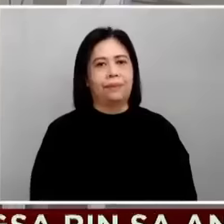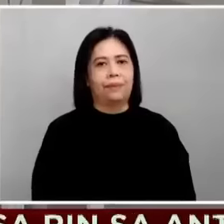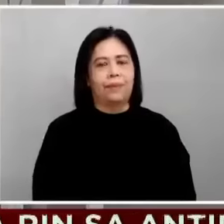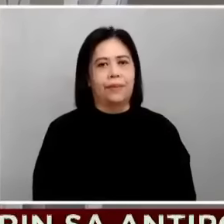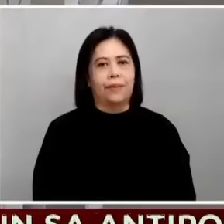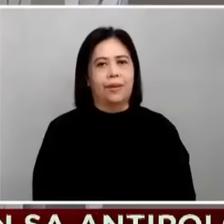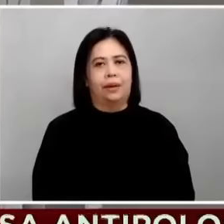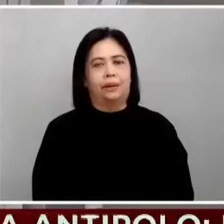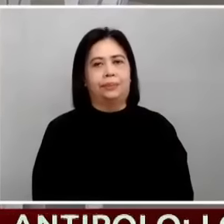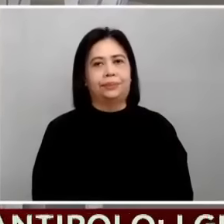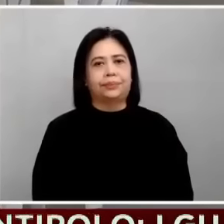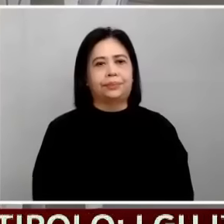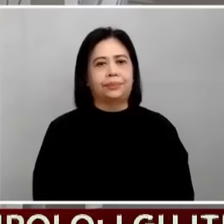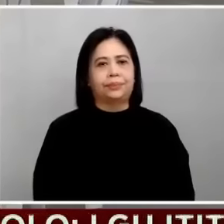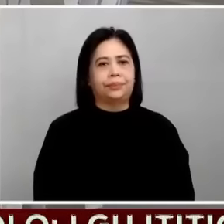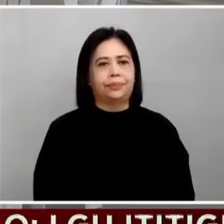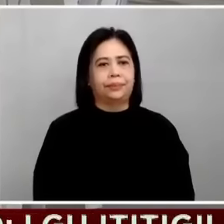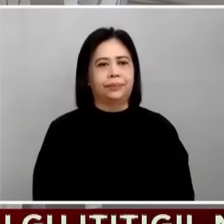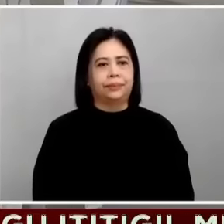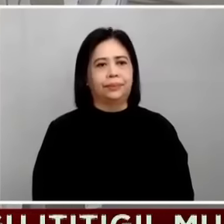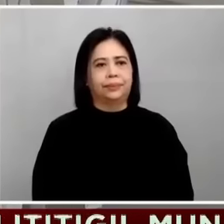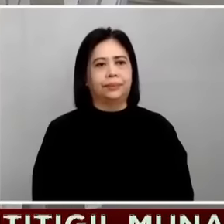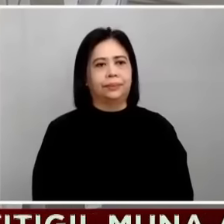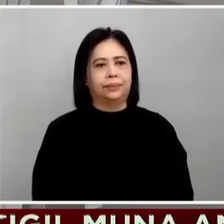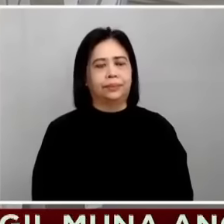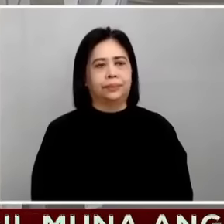Rafael Bosano, ABS-CBN News.